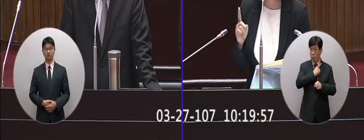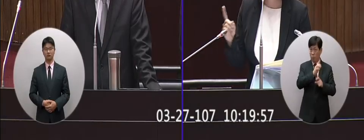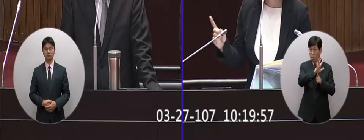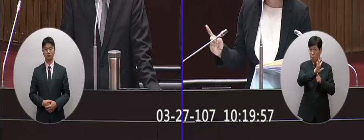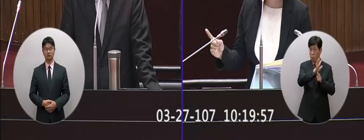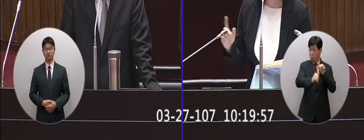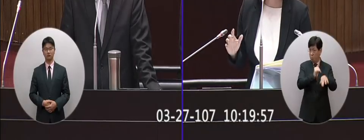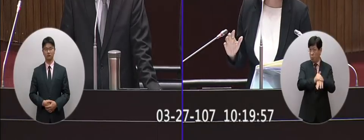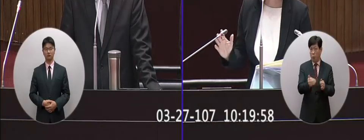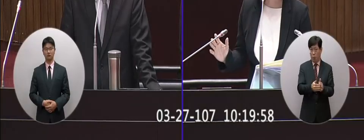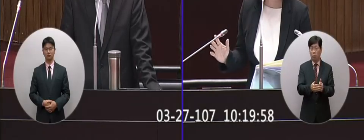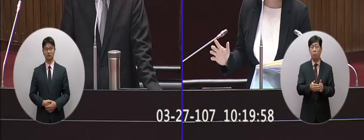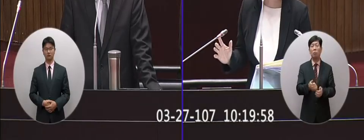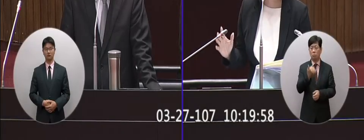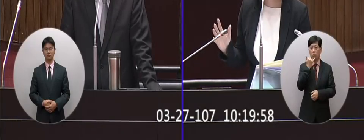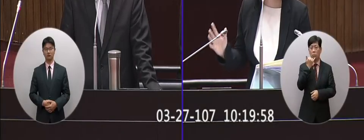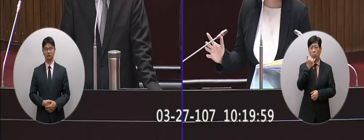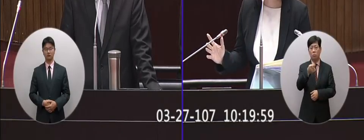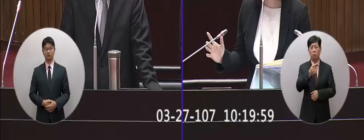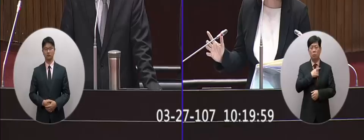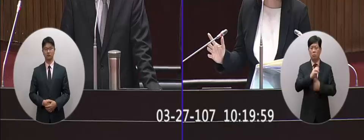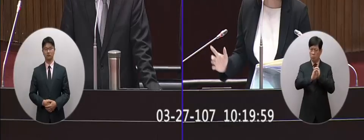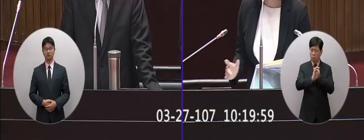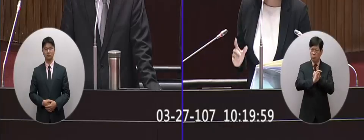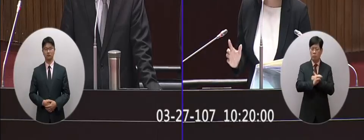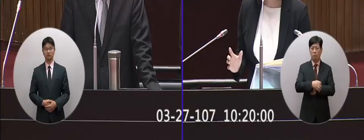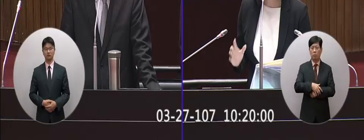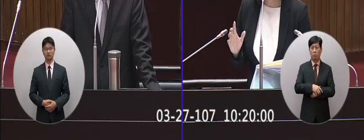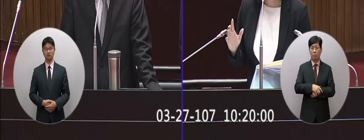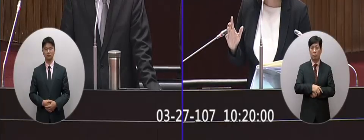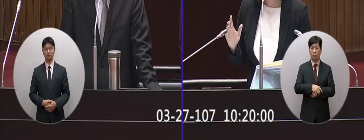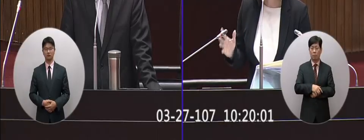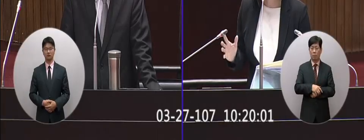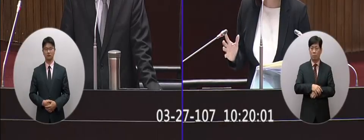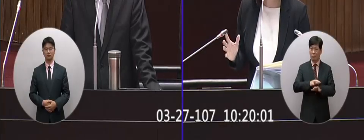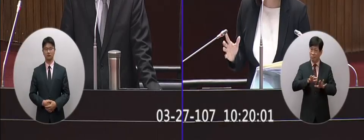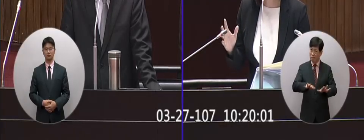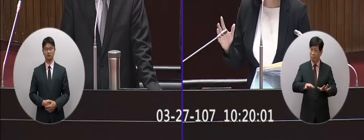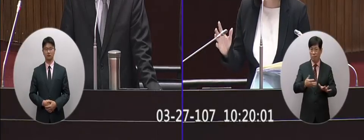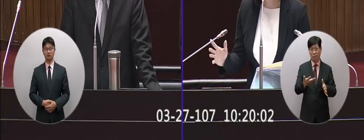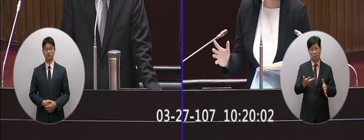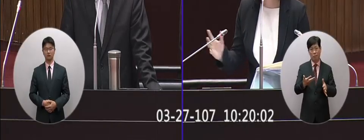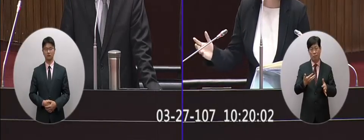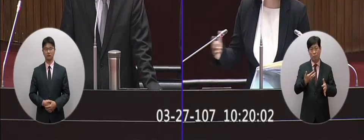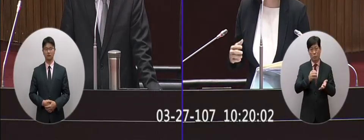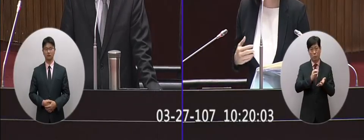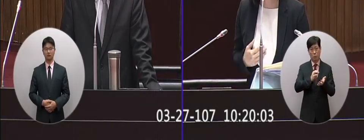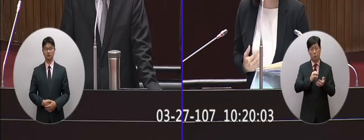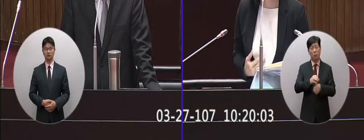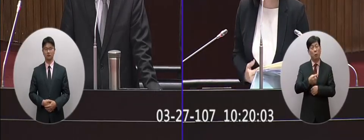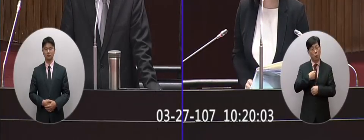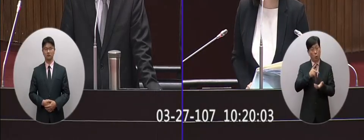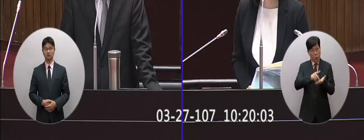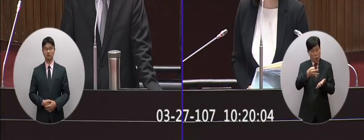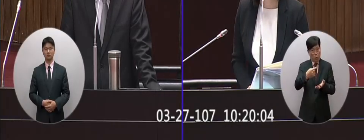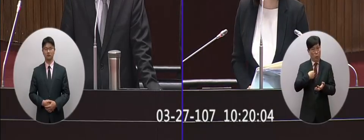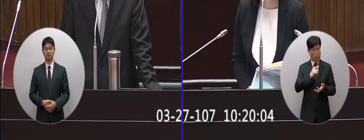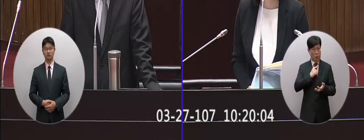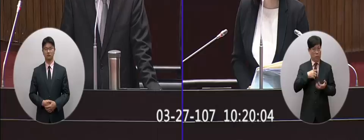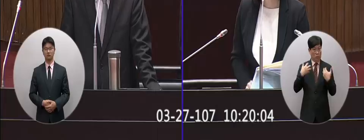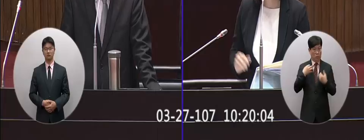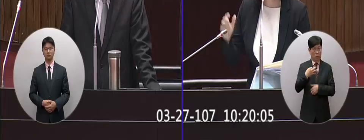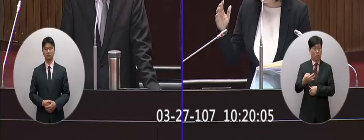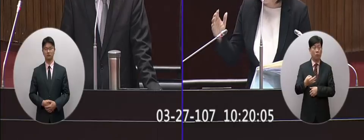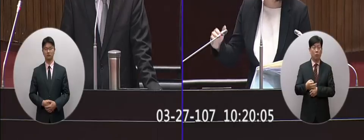成功了，我觉得你可以去试着做看看。可是我们今天花，我租金也是我们自